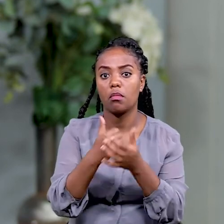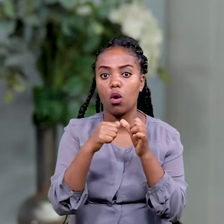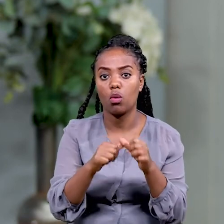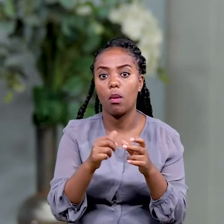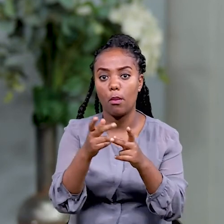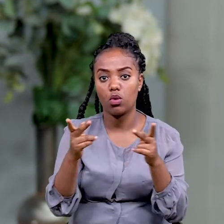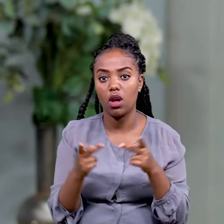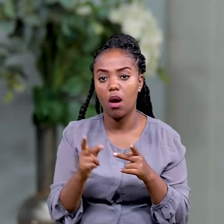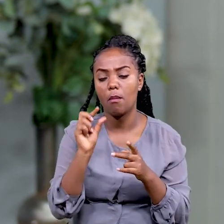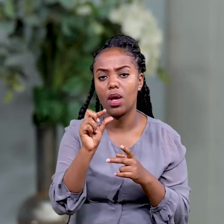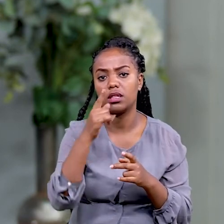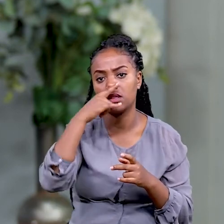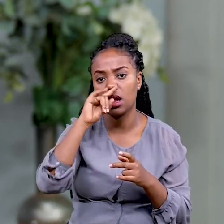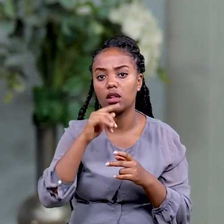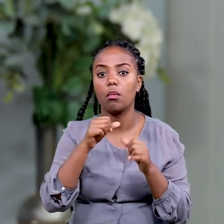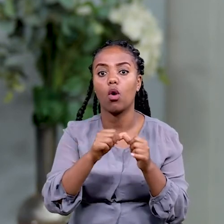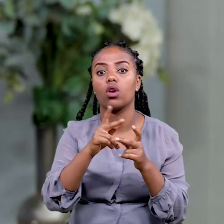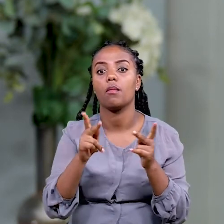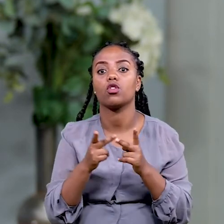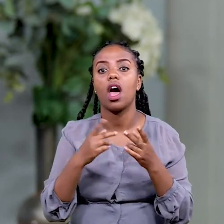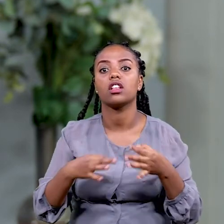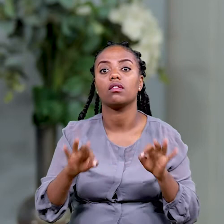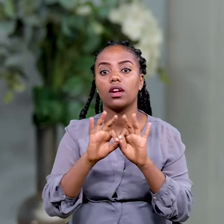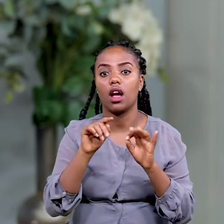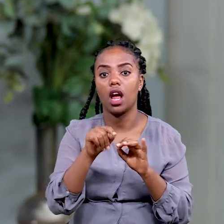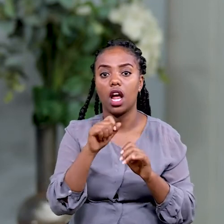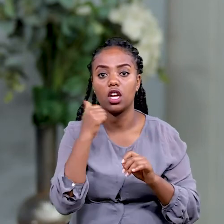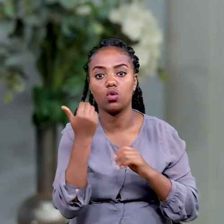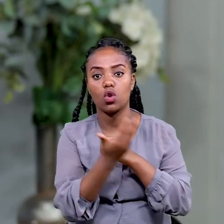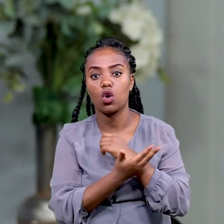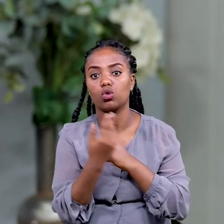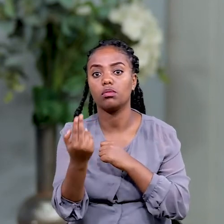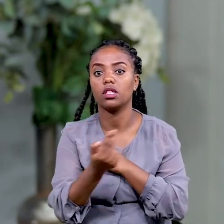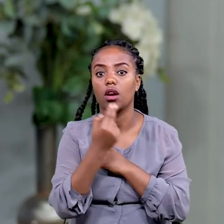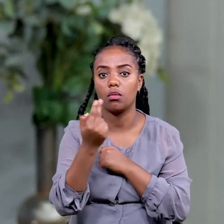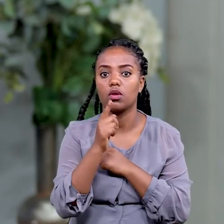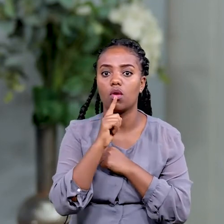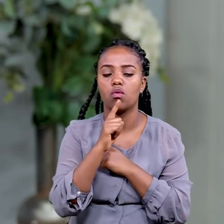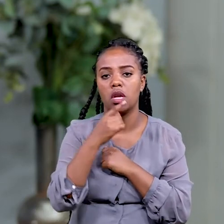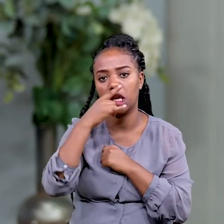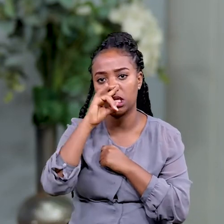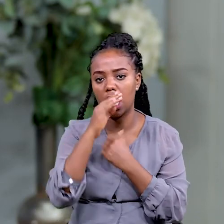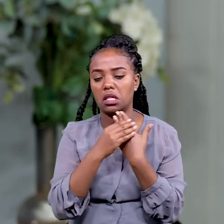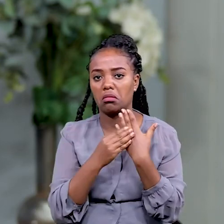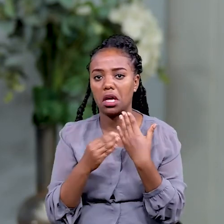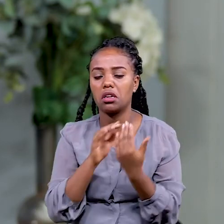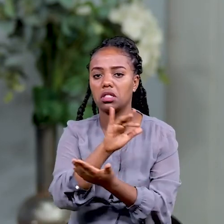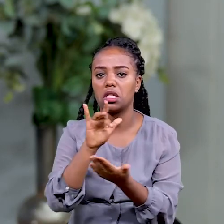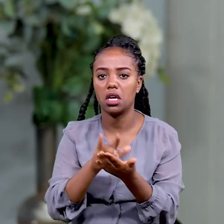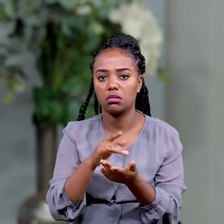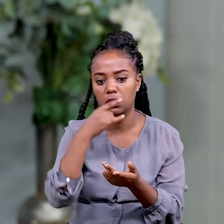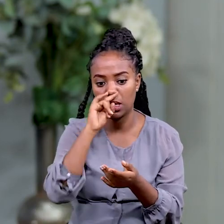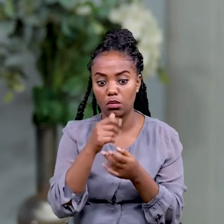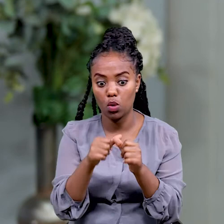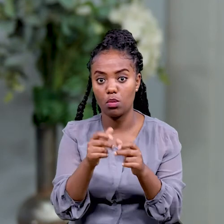ልጆቻቸውን የሚያቆዩበት ቦታ ቢያንስ የህፃናት ማቆያ ቦታ ያስፈልጋል። ይሄ ሌሎች ሀገሮችም የሚጠቀሙበት ነው። ቻይልድ ኬር ሴንተር